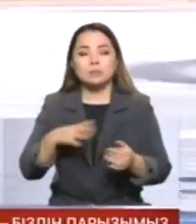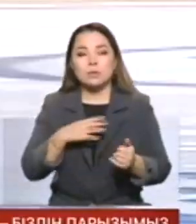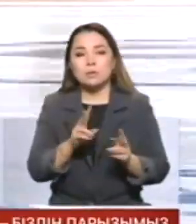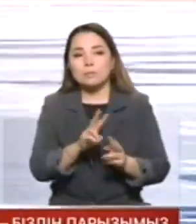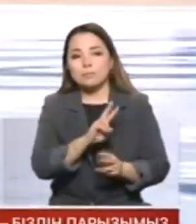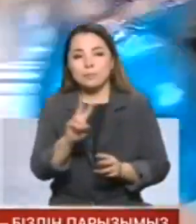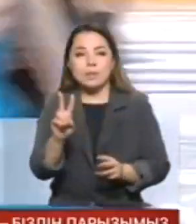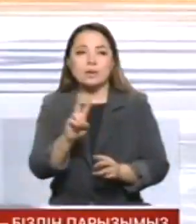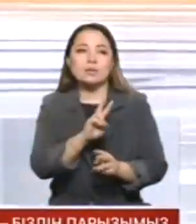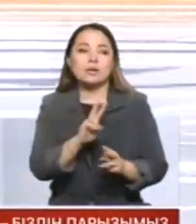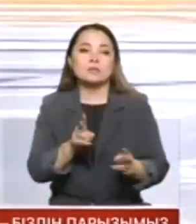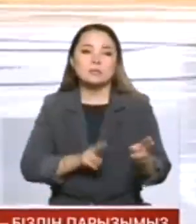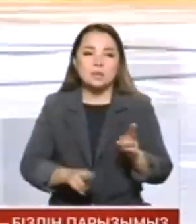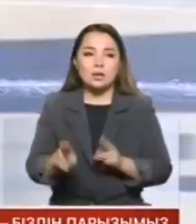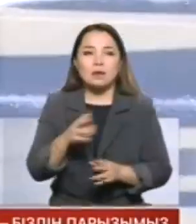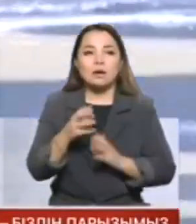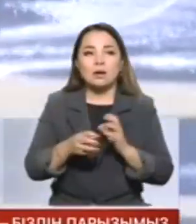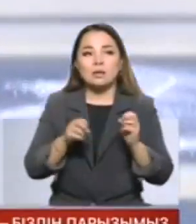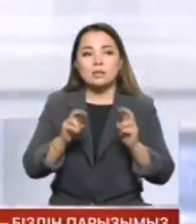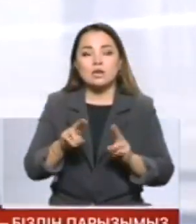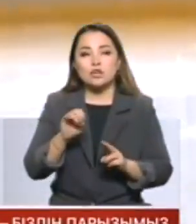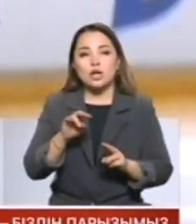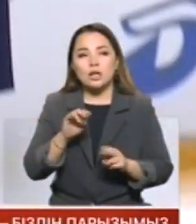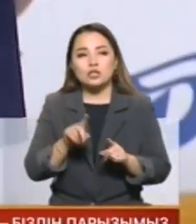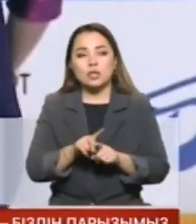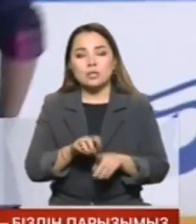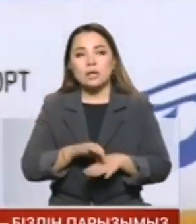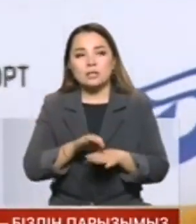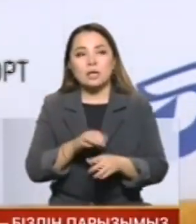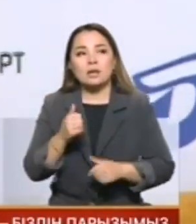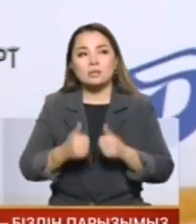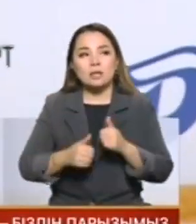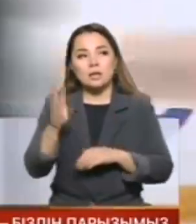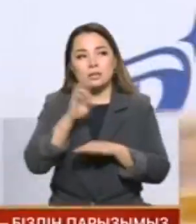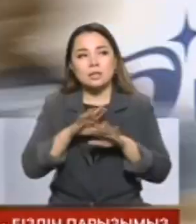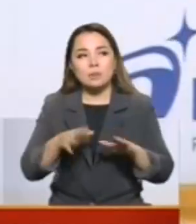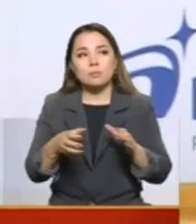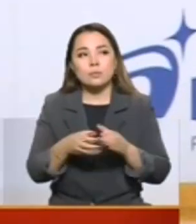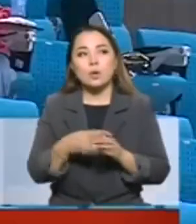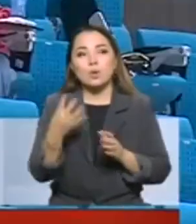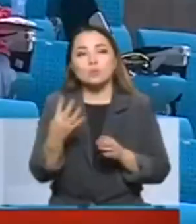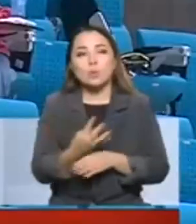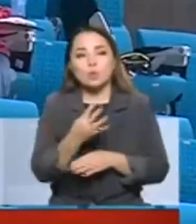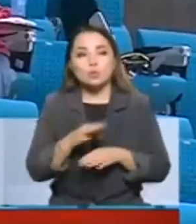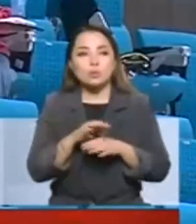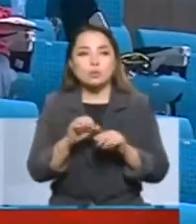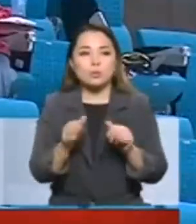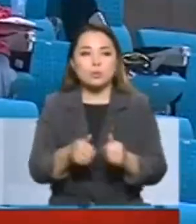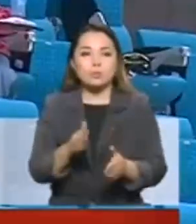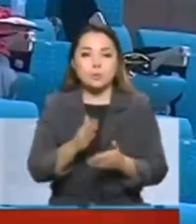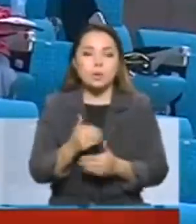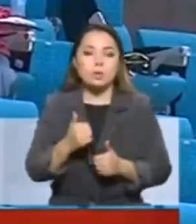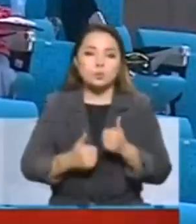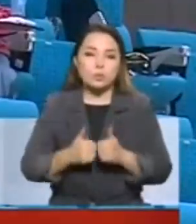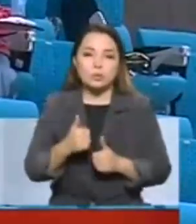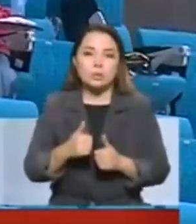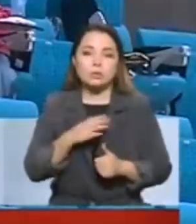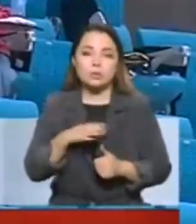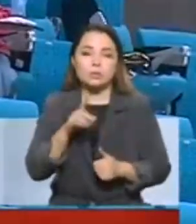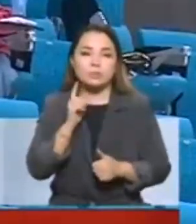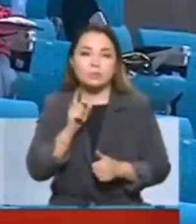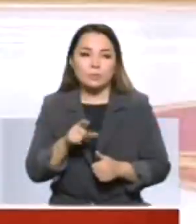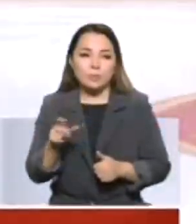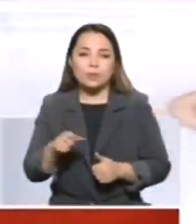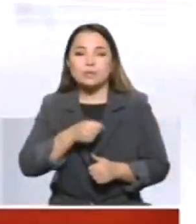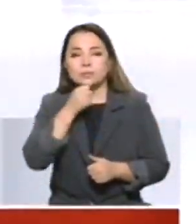сырғанады. Халықаралық конькишілер одағы челленджер сериясындағы сайыс елімізде осымен 4-ші рет ұйымдастырылып отыр. Турнир кезінде юниорлар